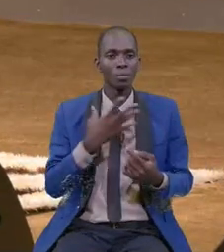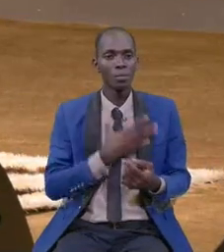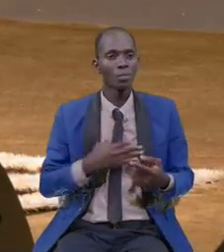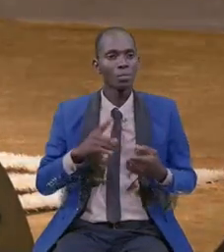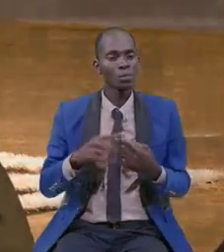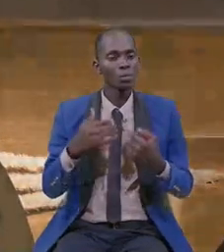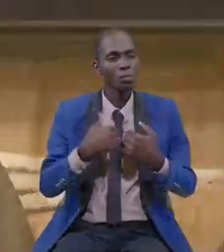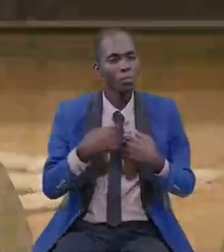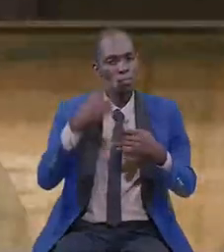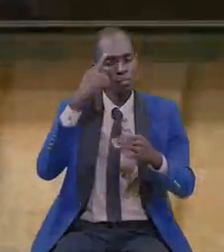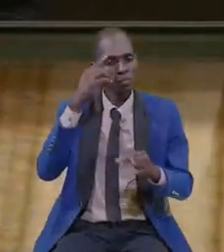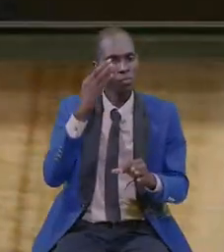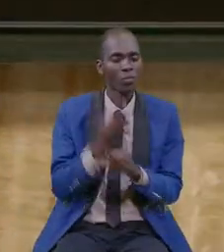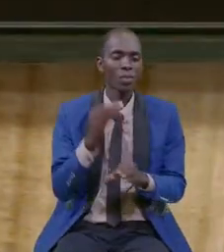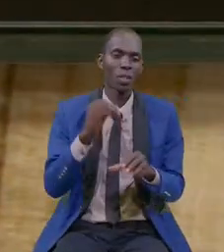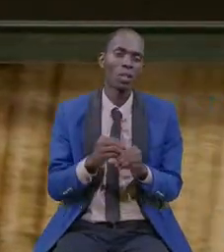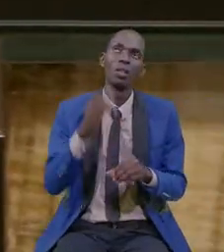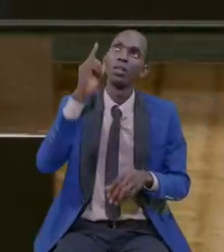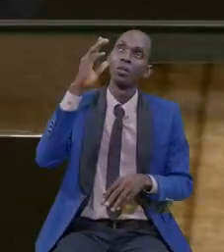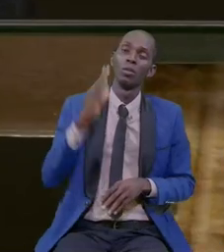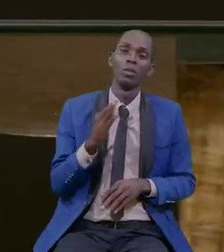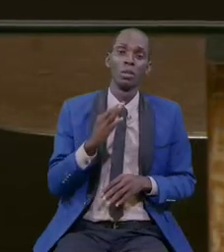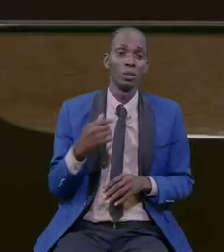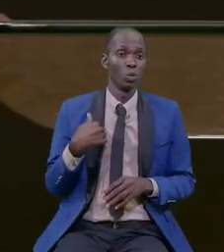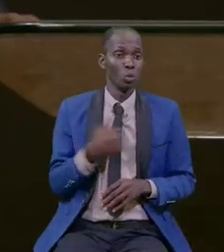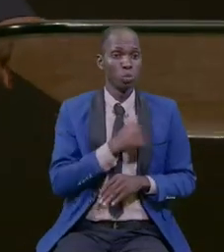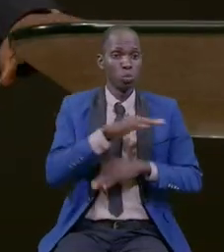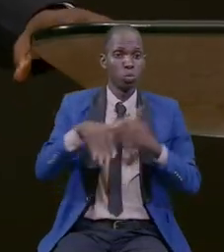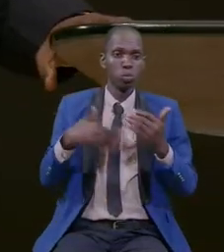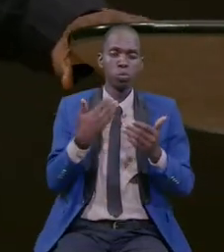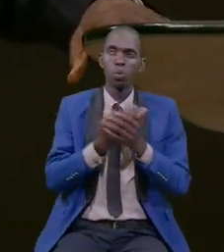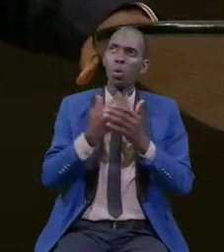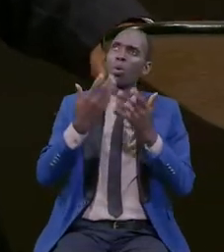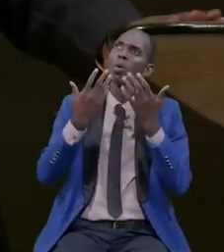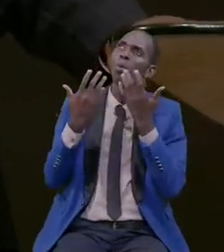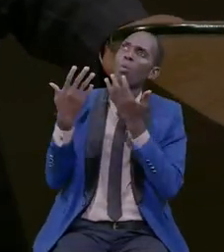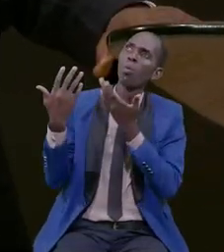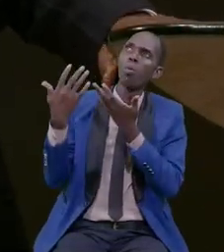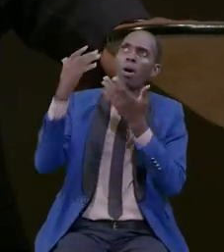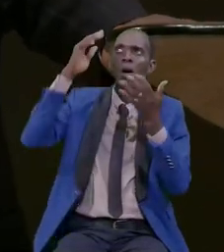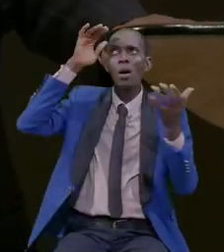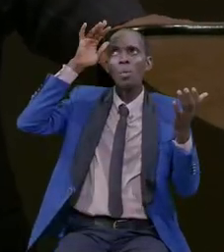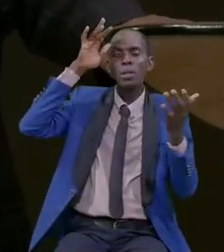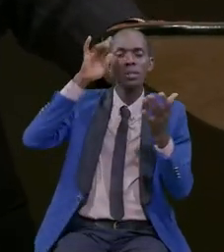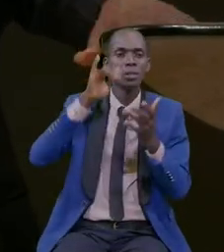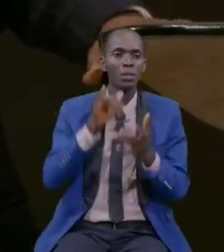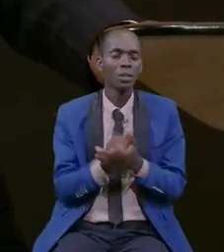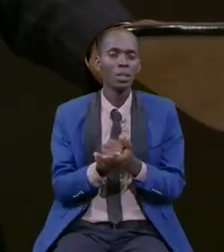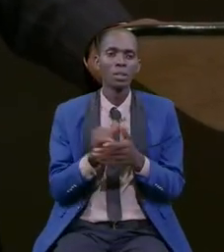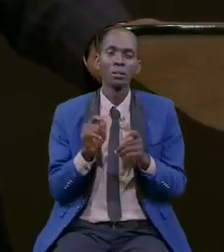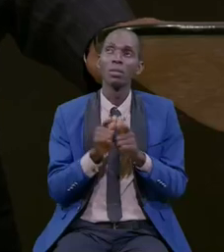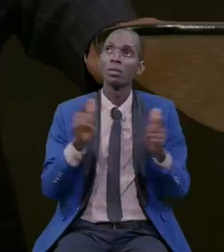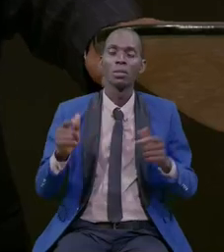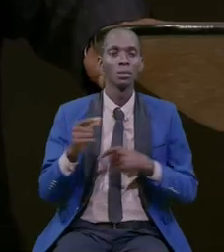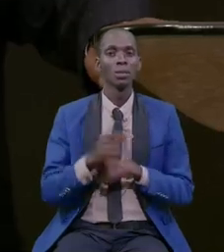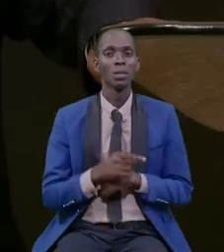quand vous avez la foi en Dieu que vous avez les yeux sur ce lieu céleste ce lieu futur vous devez manifester cette foi pour faire ce